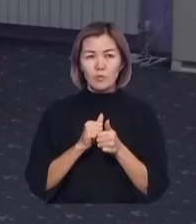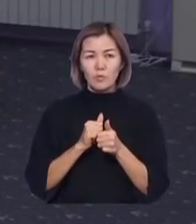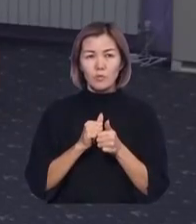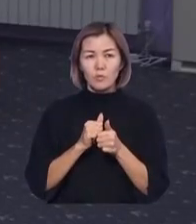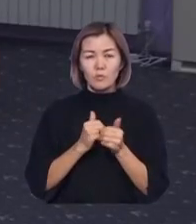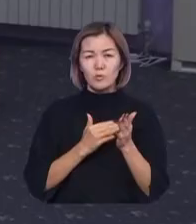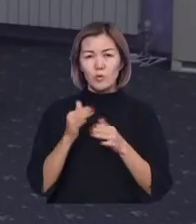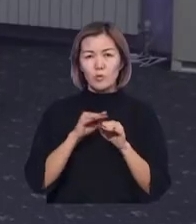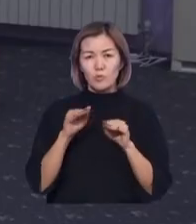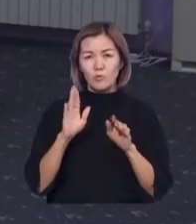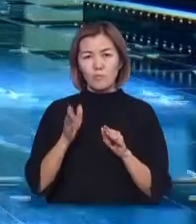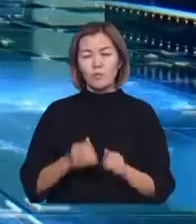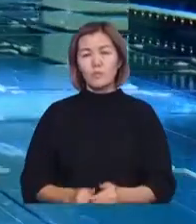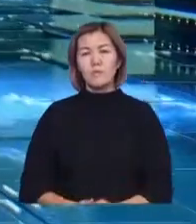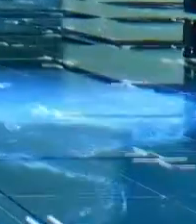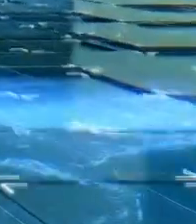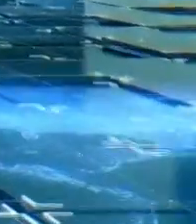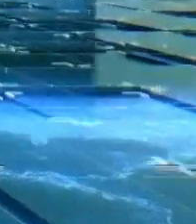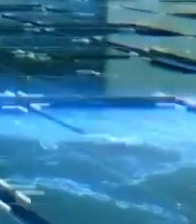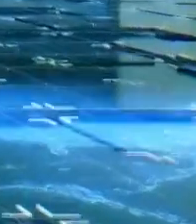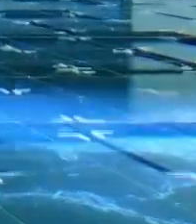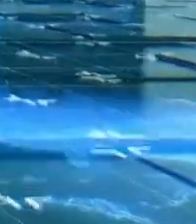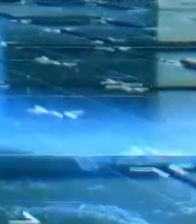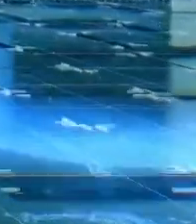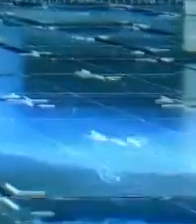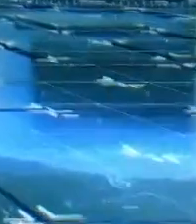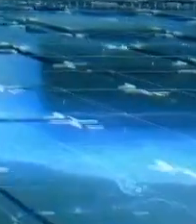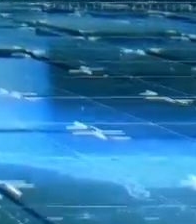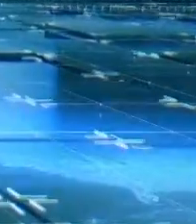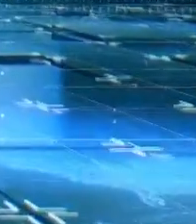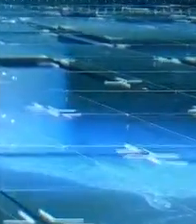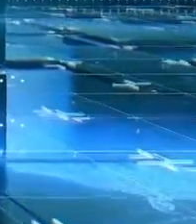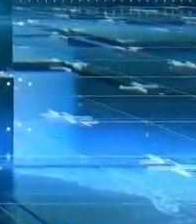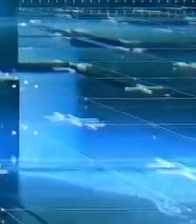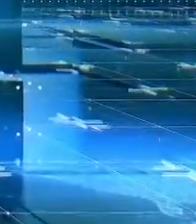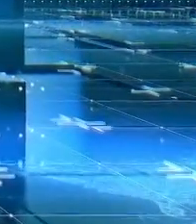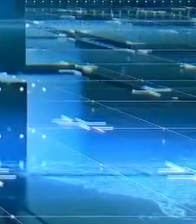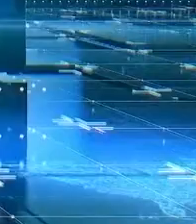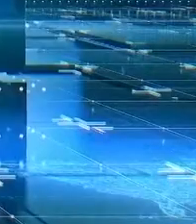деңгейге көтеріледі.